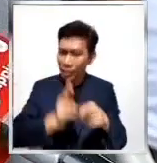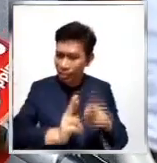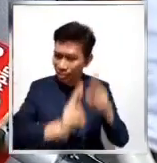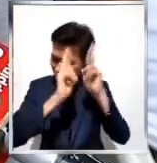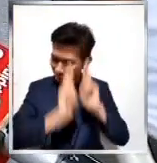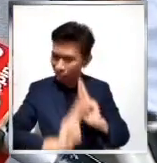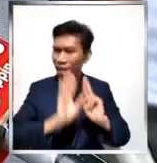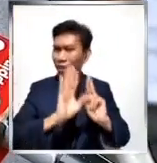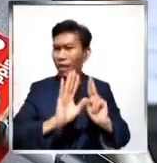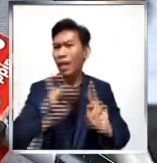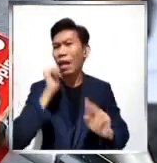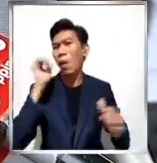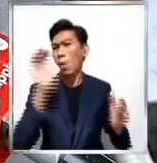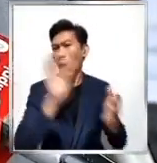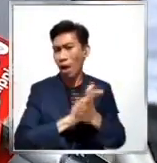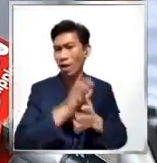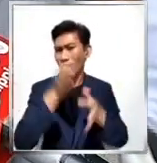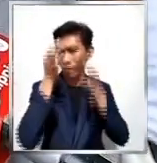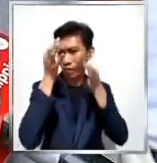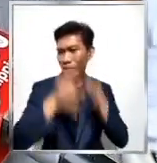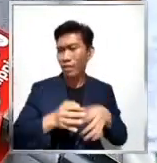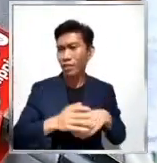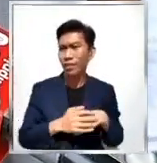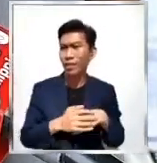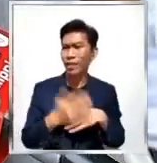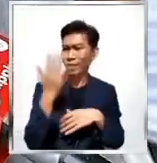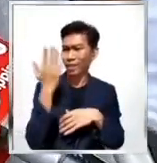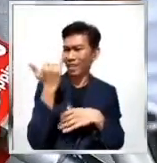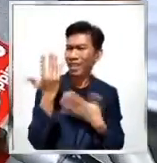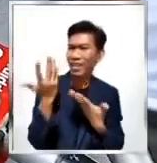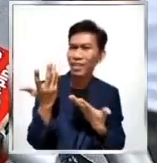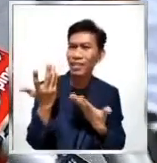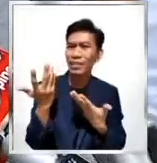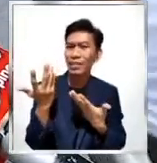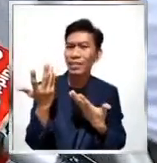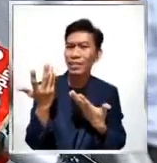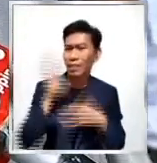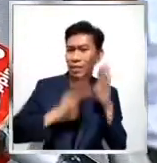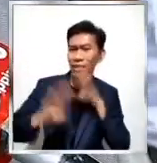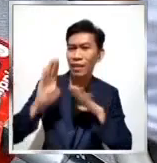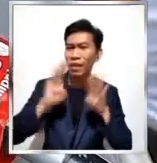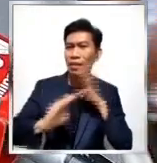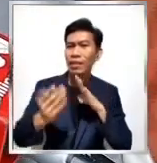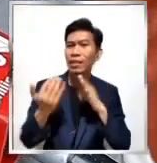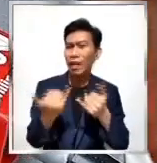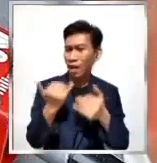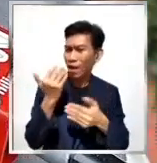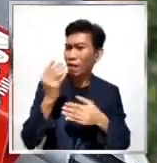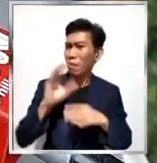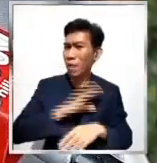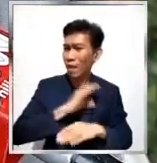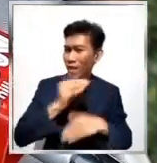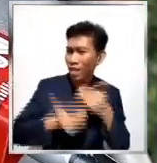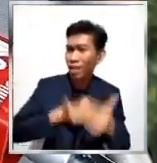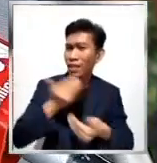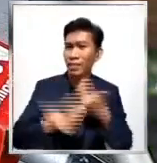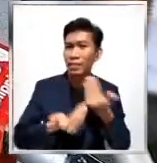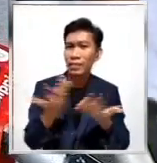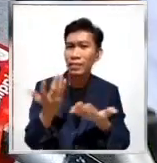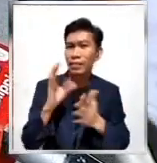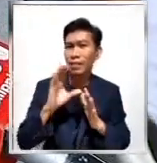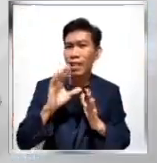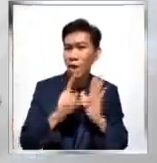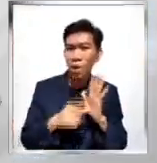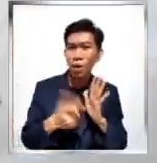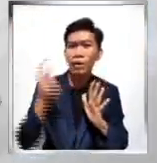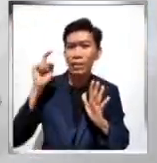wife. Mahirap ba yung gawin? Under the police operational procedure, under the civil law, it is always the decision of the